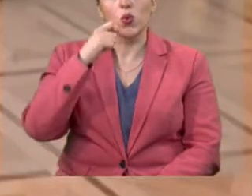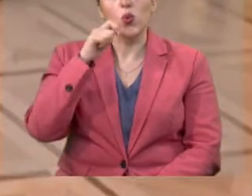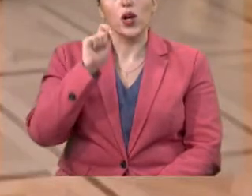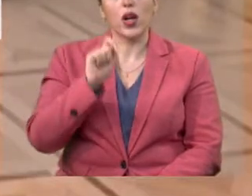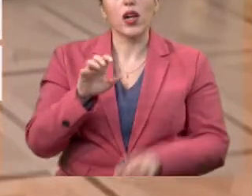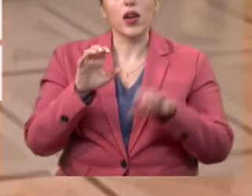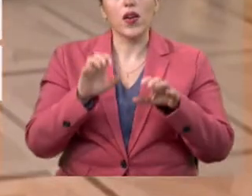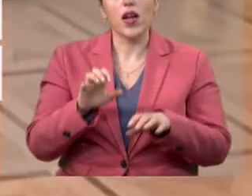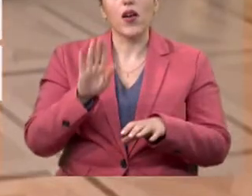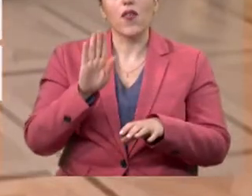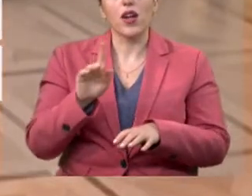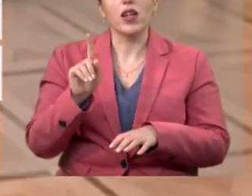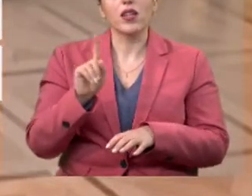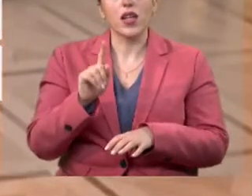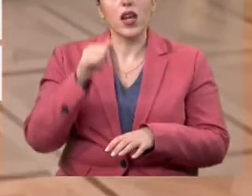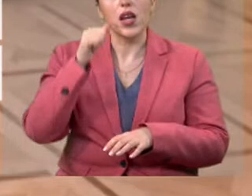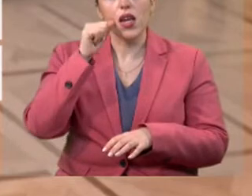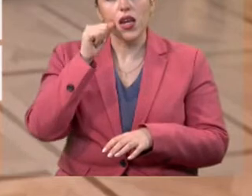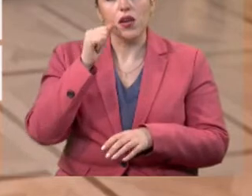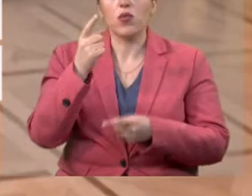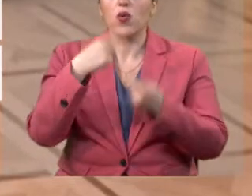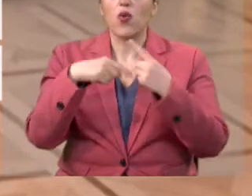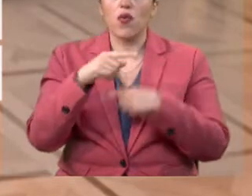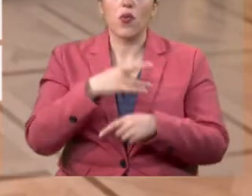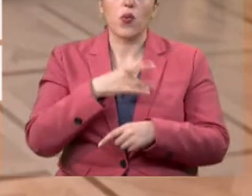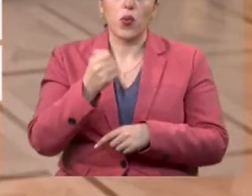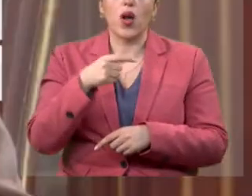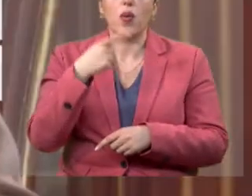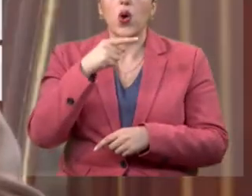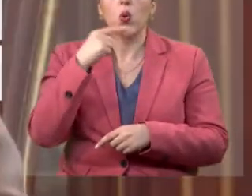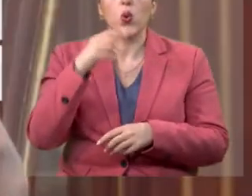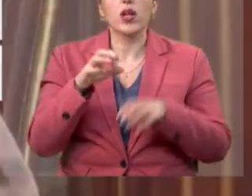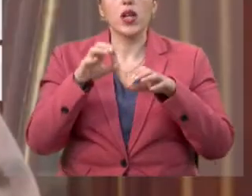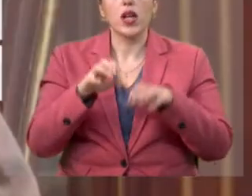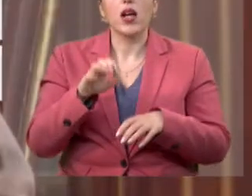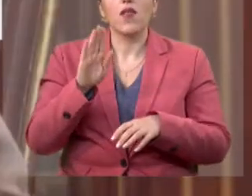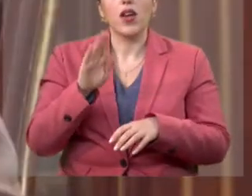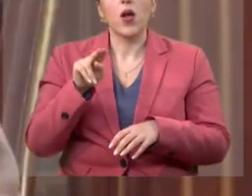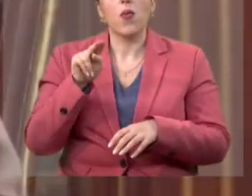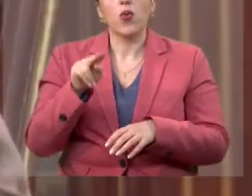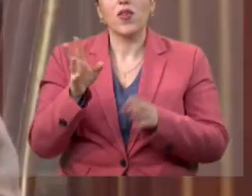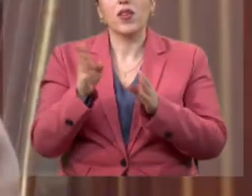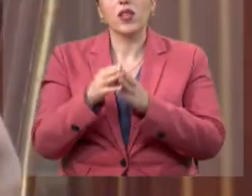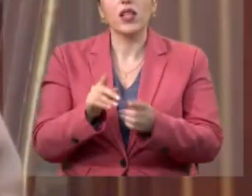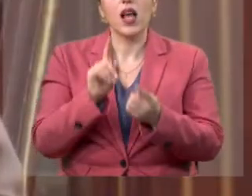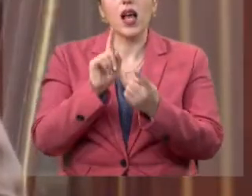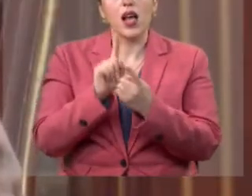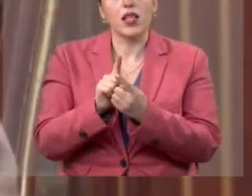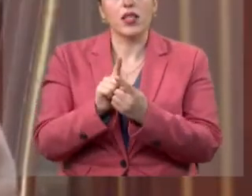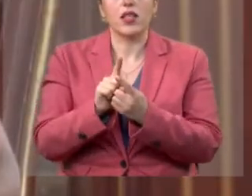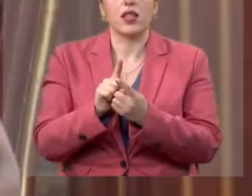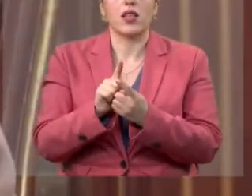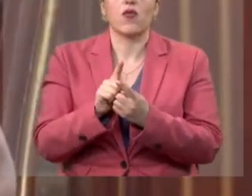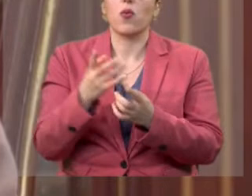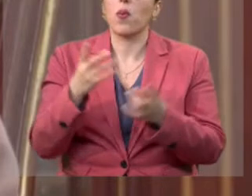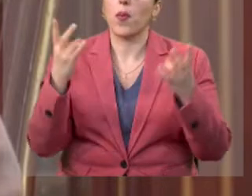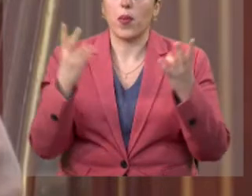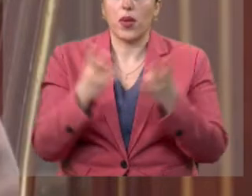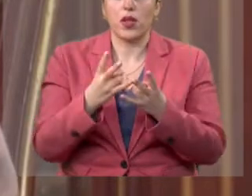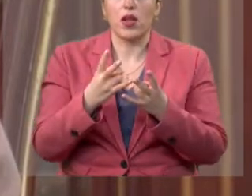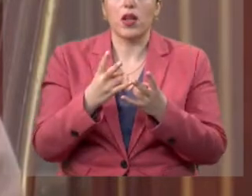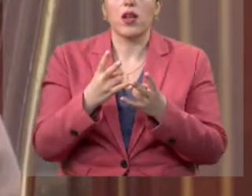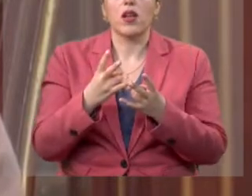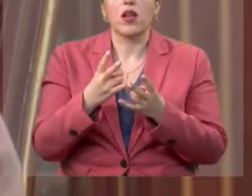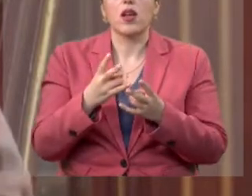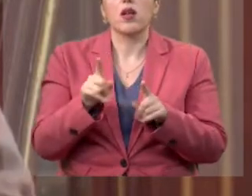Ուկրաինայի նախագահ Վլադիմիր Զելենսկին երեք վերստին պնդել է ռուսաստանցի նախագահ Վլադիմիր Պուտինի հետ բանակցությունների անհրաժեշտության մասին,